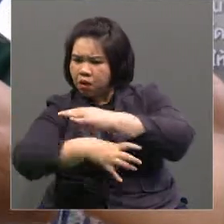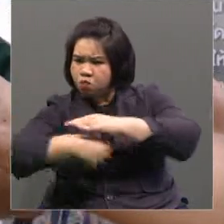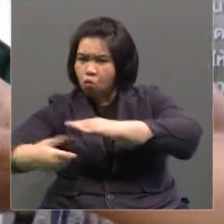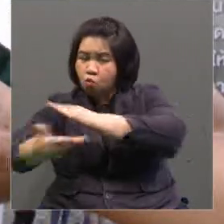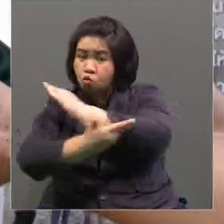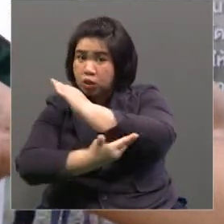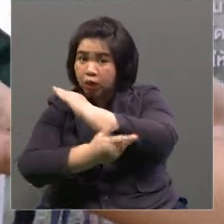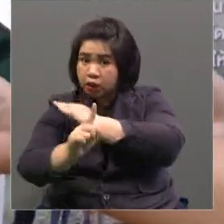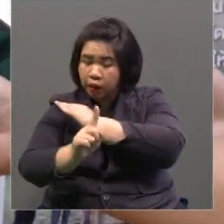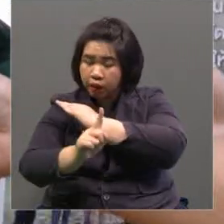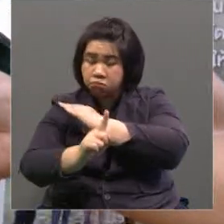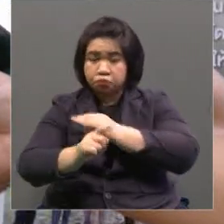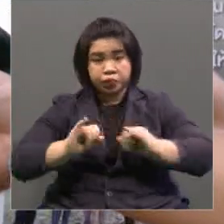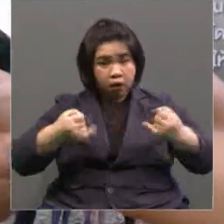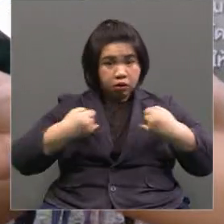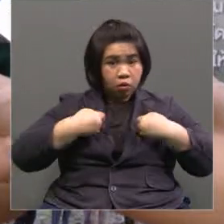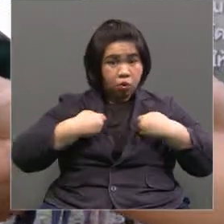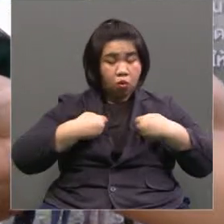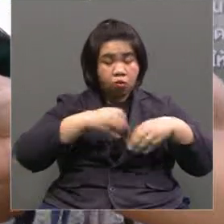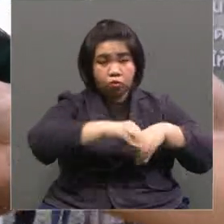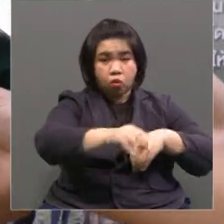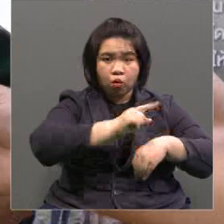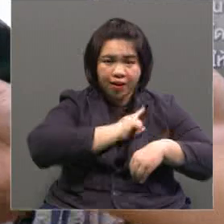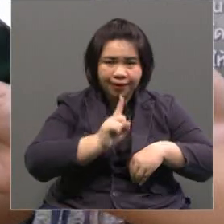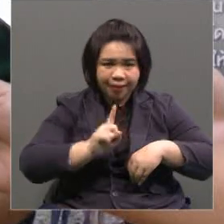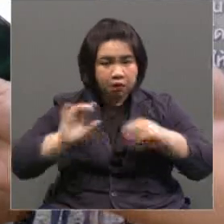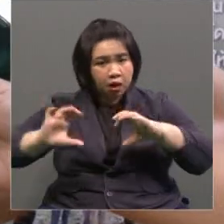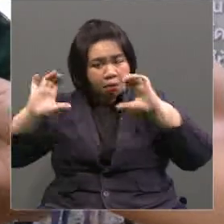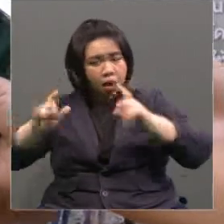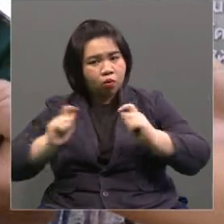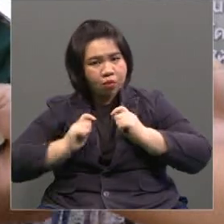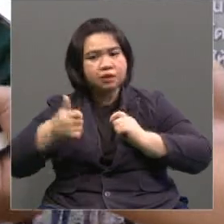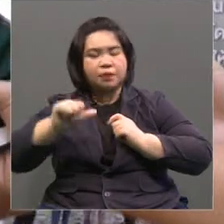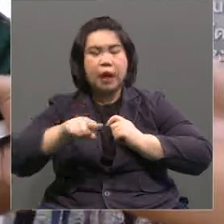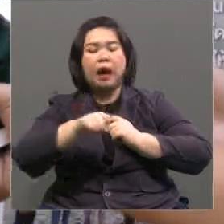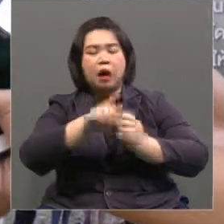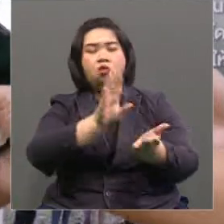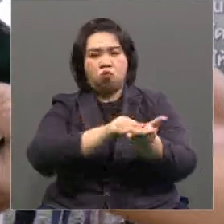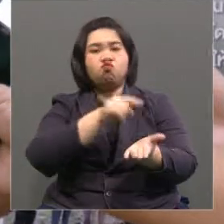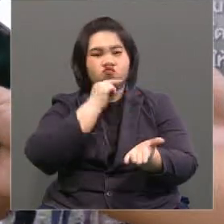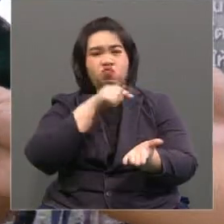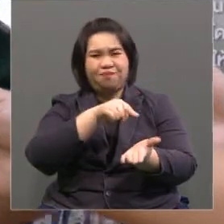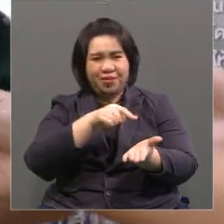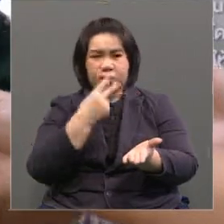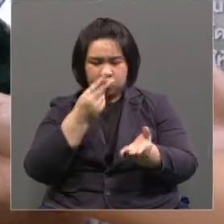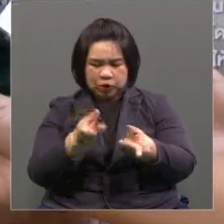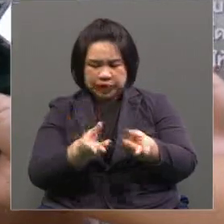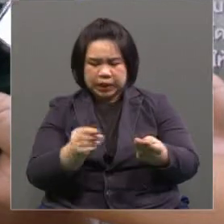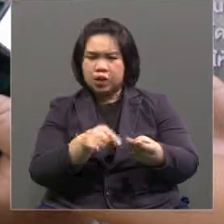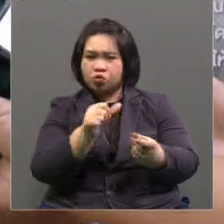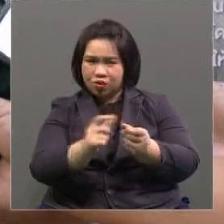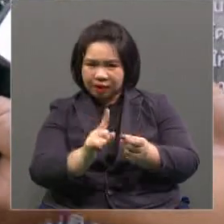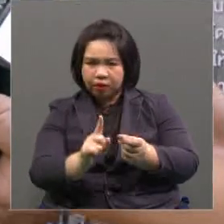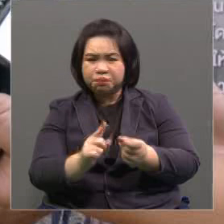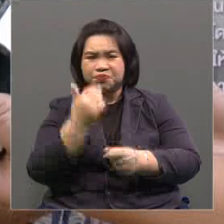ได้รับกันอนุญ่างใหใช้ประโยชนทหรเปล่าอัี้คควถกตองของซอ patent อีทดินก่อนพวกบ้านเรามกจะมี